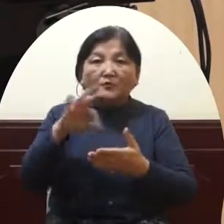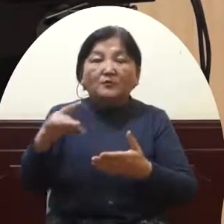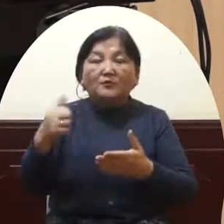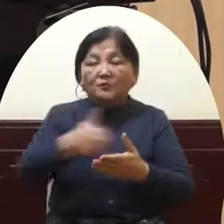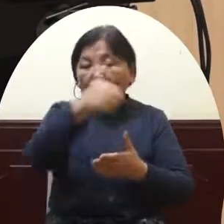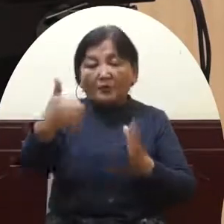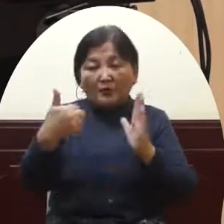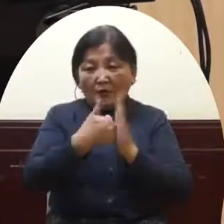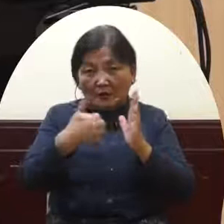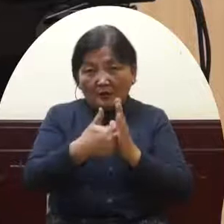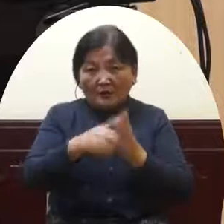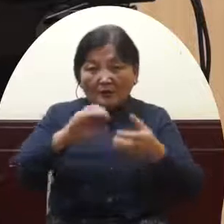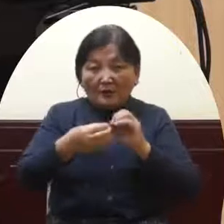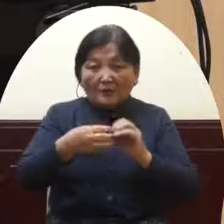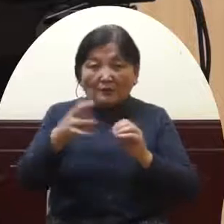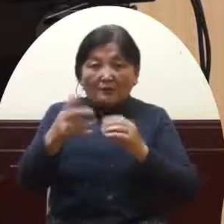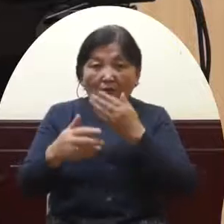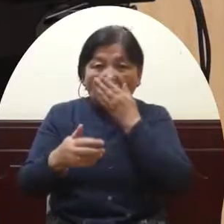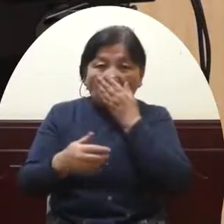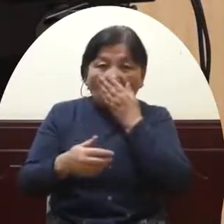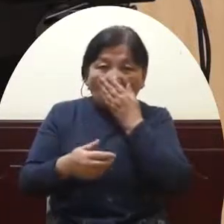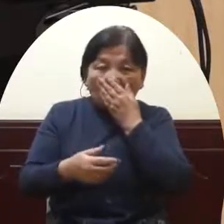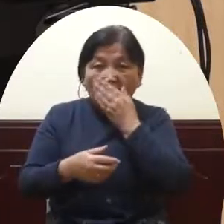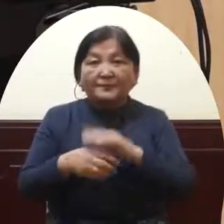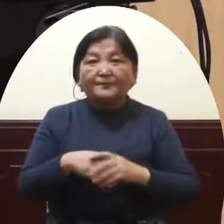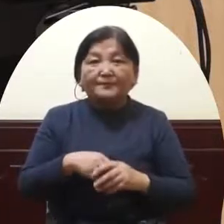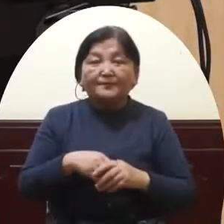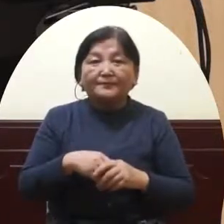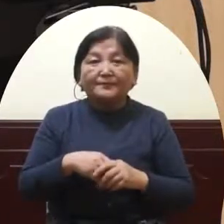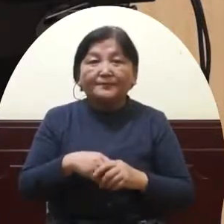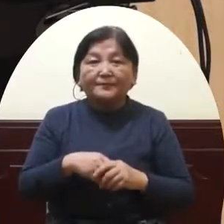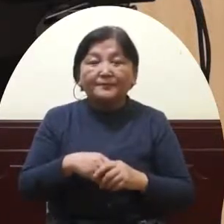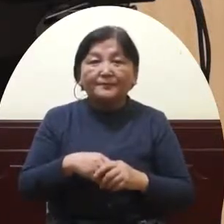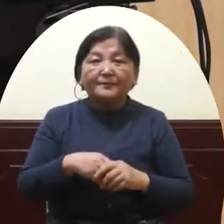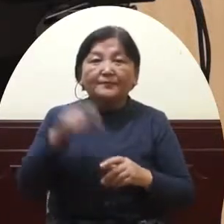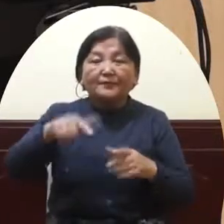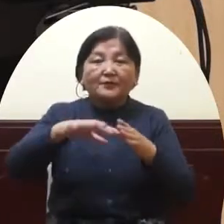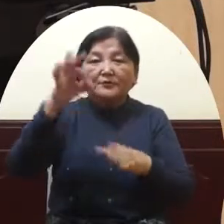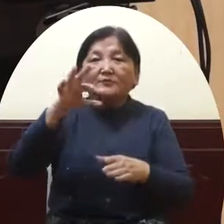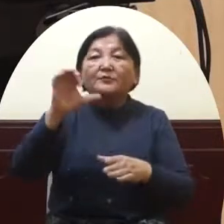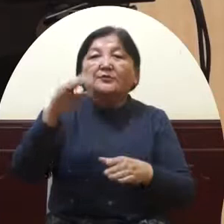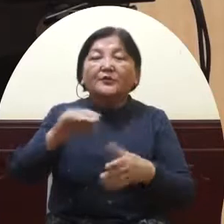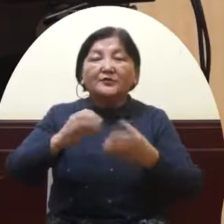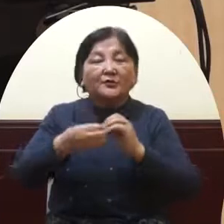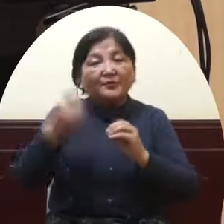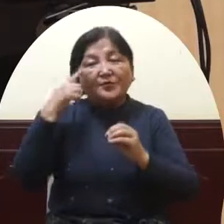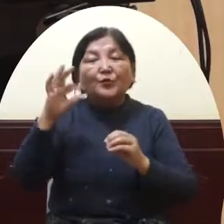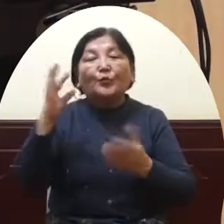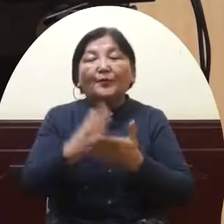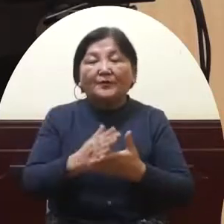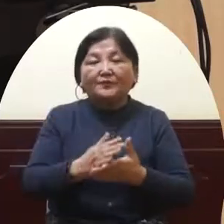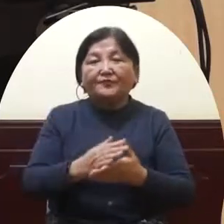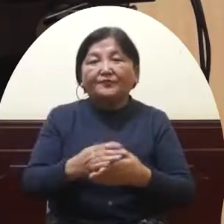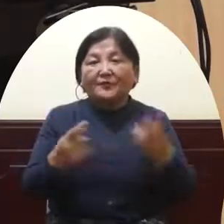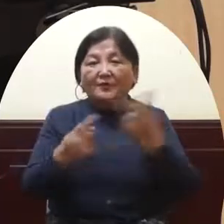бах. Бараг цаг минут бол үргэлж тасралтгүй лайв хийх бах. Тэгэд сонгуул яаж болохыг хэлж мэдэхгүй байна. Бас л хэвлэл